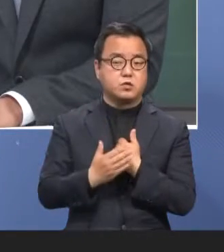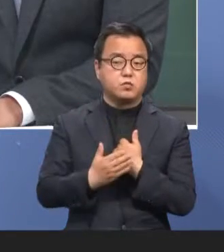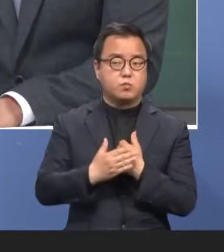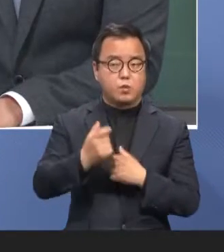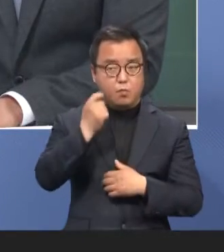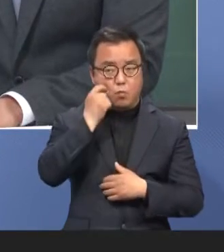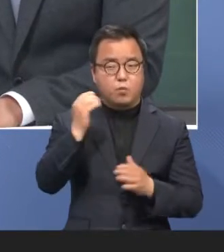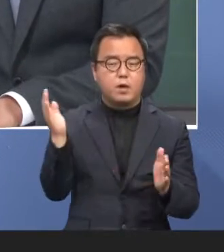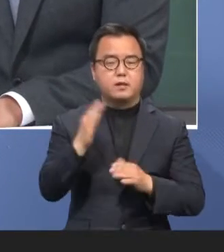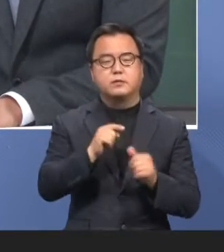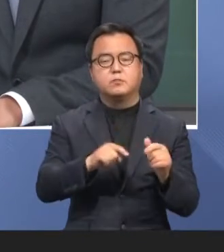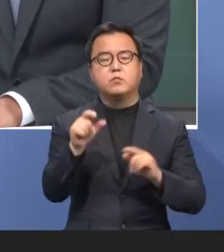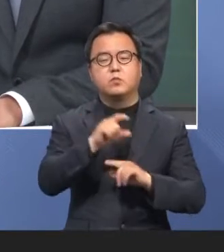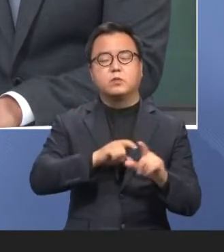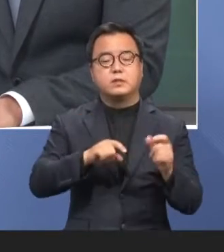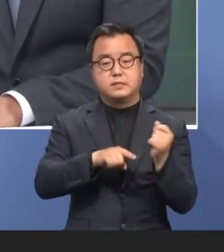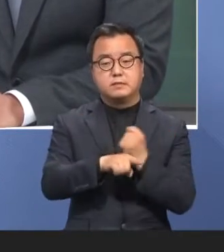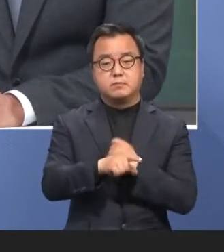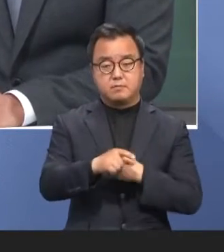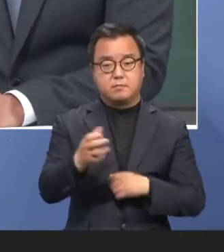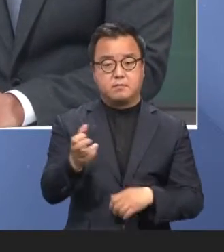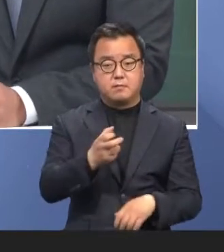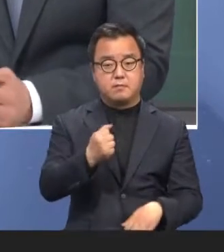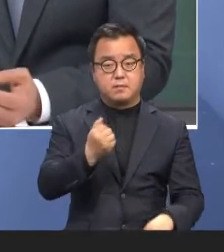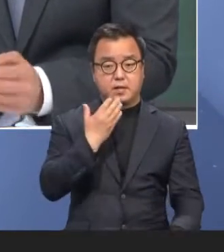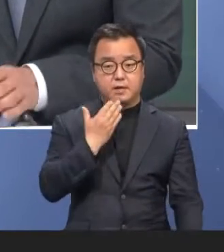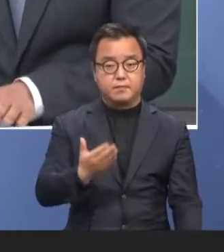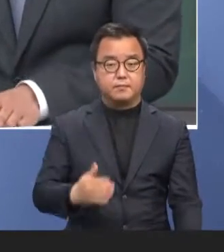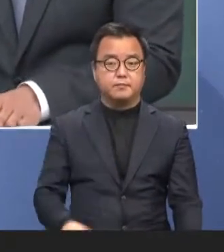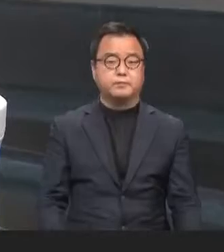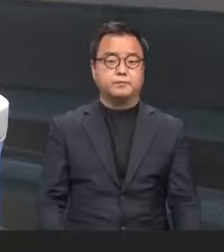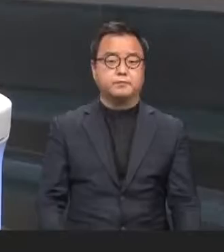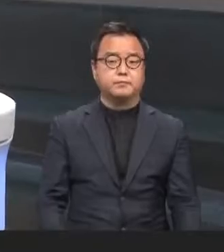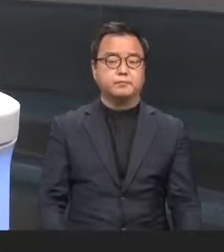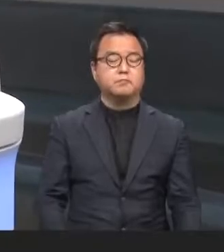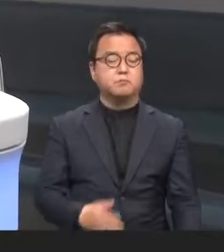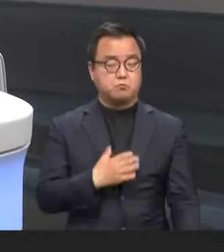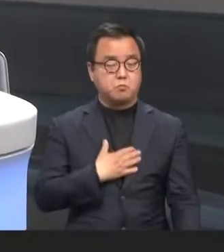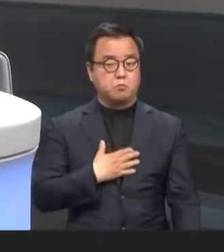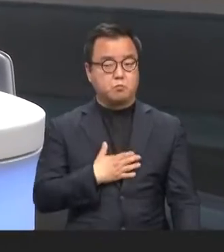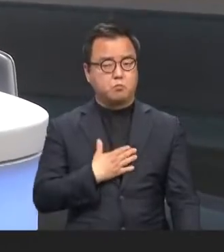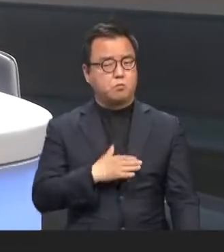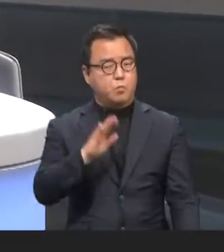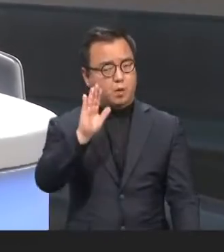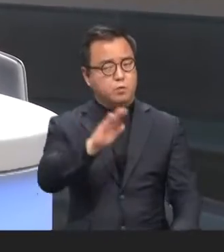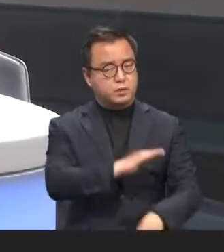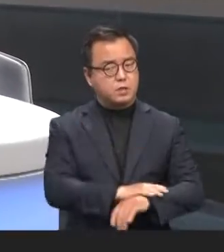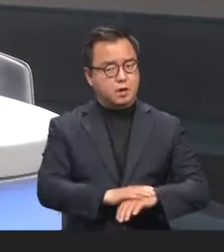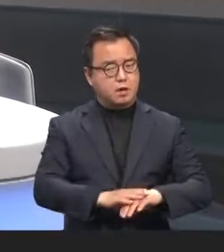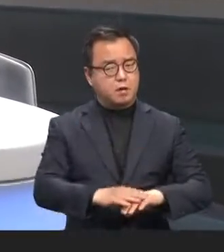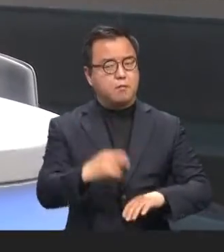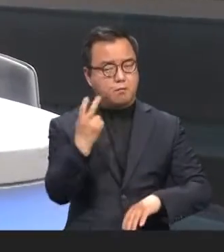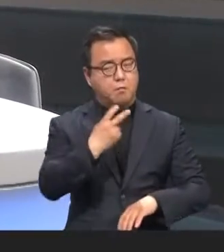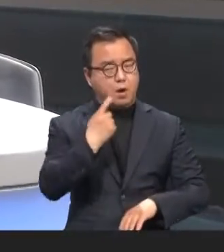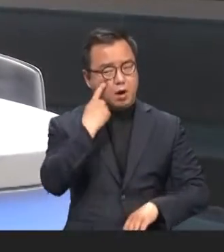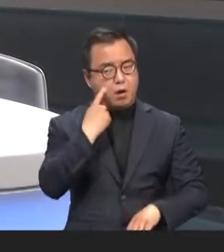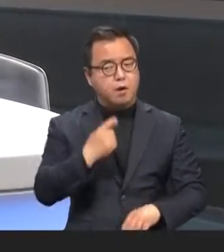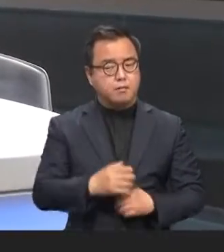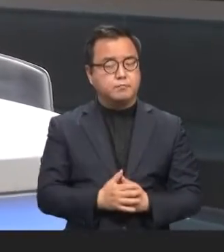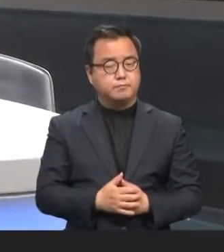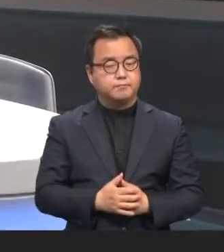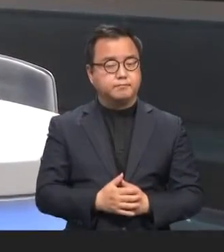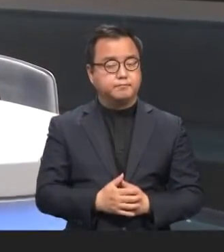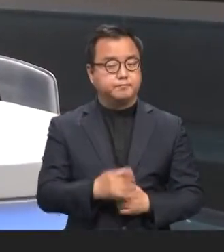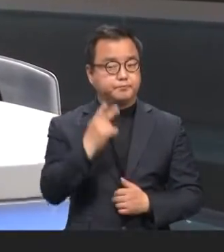학생들에겐 의미한 첫걸음 이란 평가가 나오고 있음 들었읍니다 잡아 위드 4 행복의 속 좀 지켜보고 싶습니다 아 이번에 미국